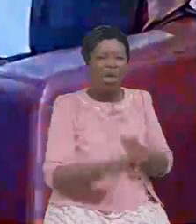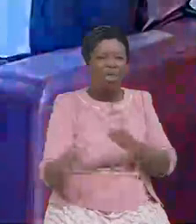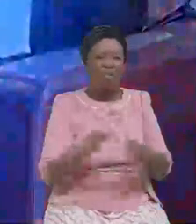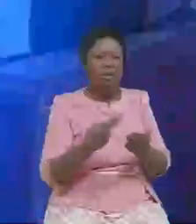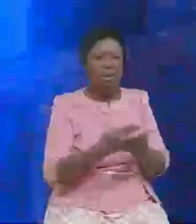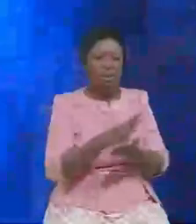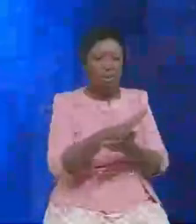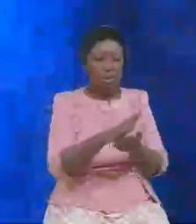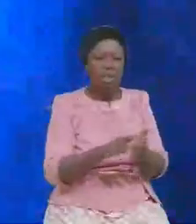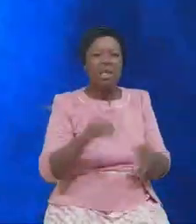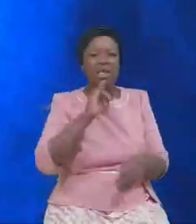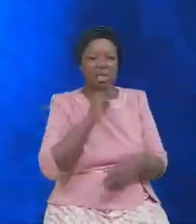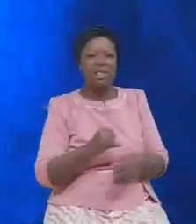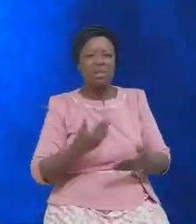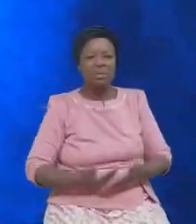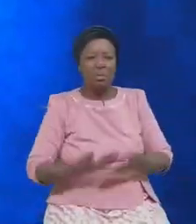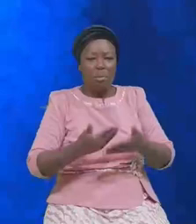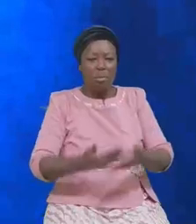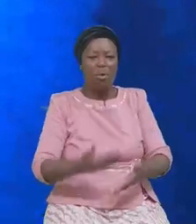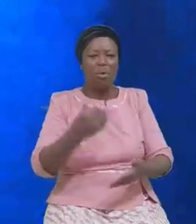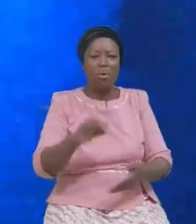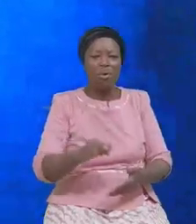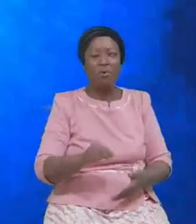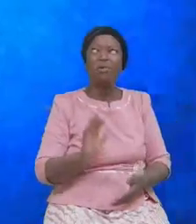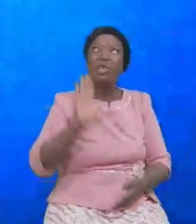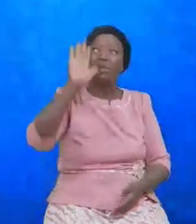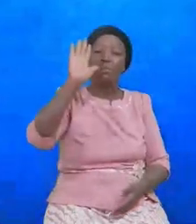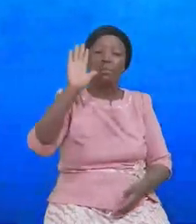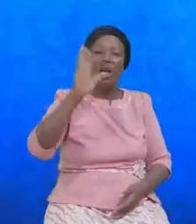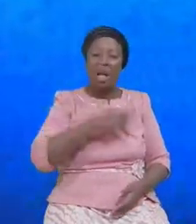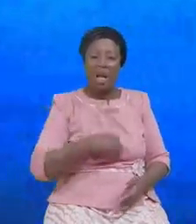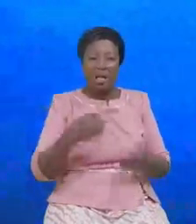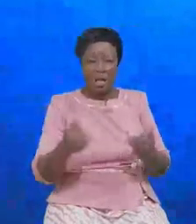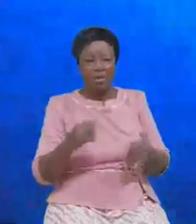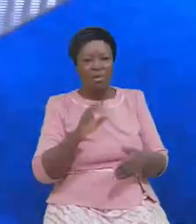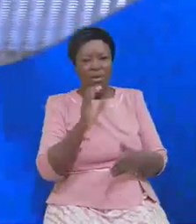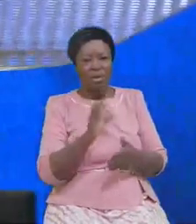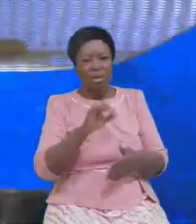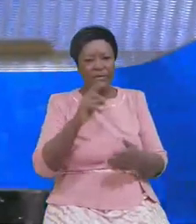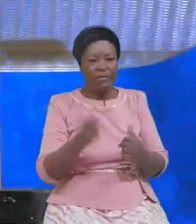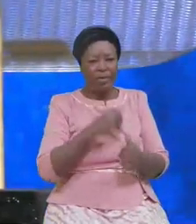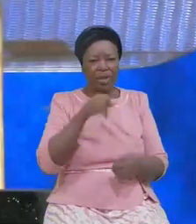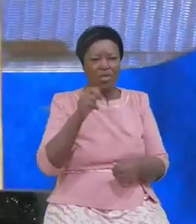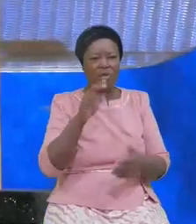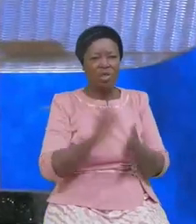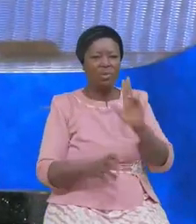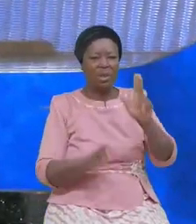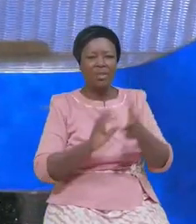est né de lui. Et le chapitre 3, maintenant le verset 7. Chapitre 3, le verset